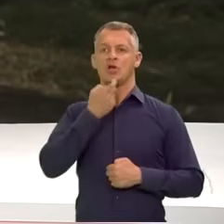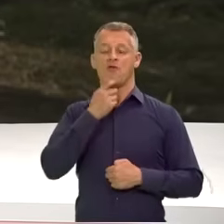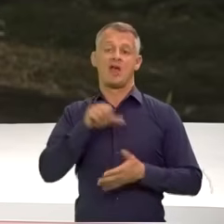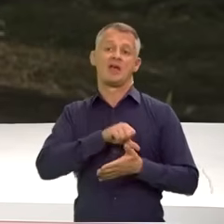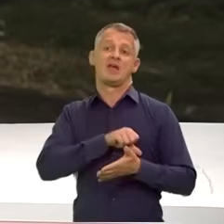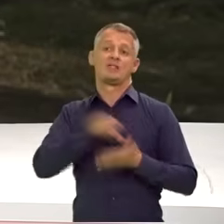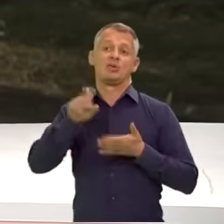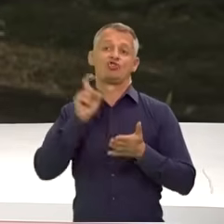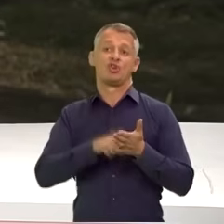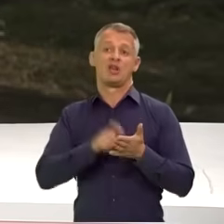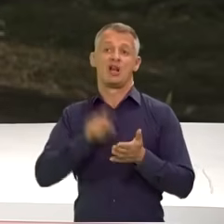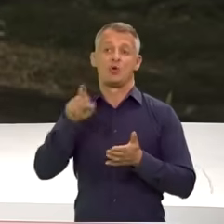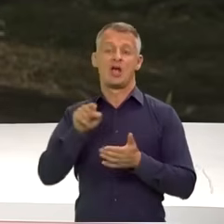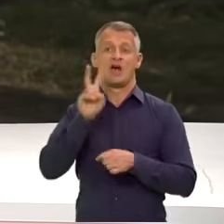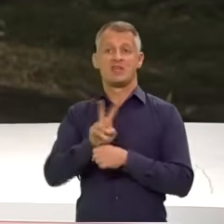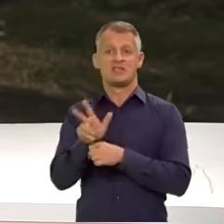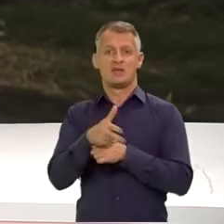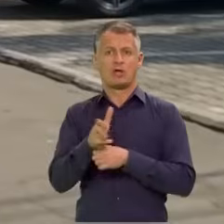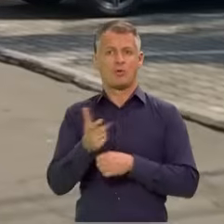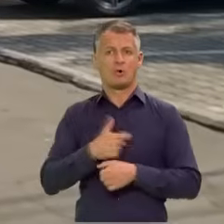detalii și imagini care vă pot afecta emoțional.